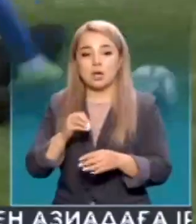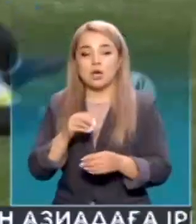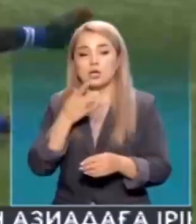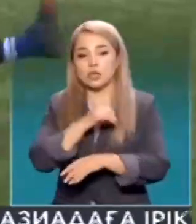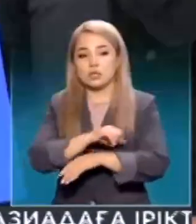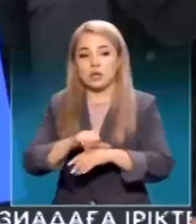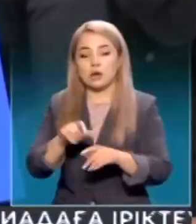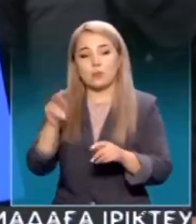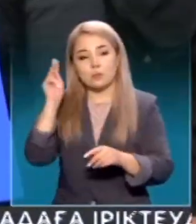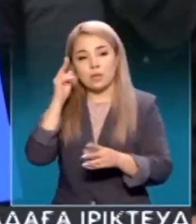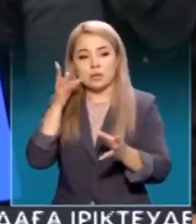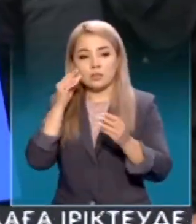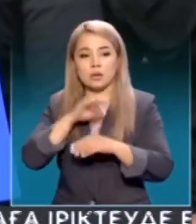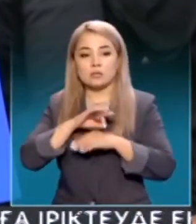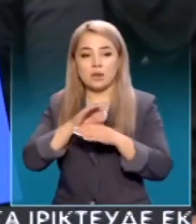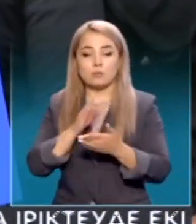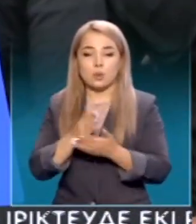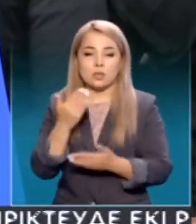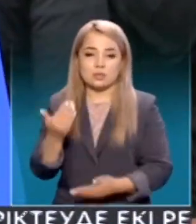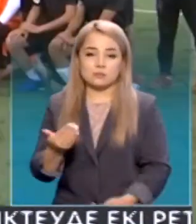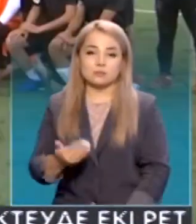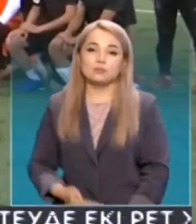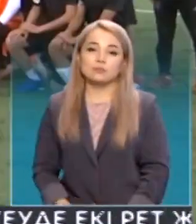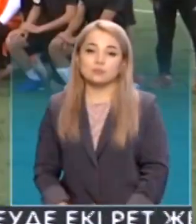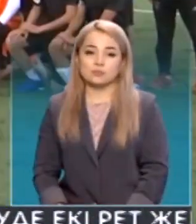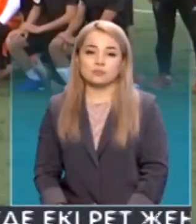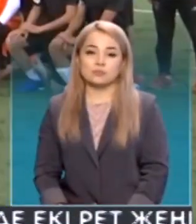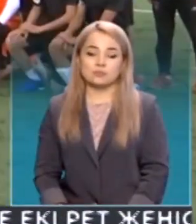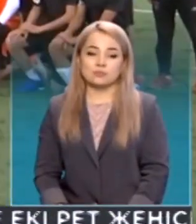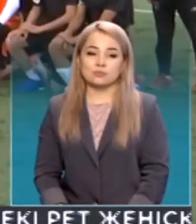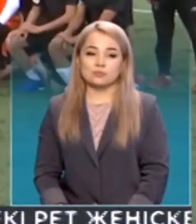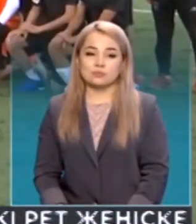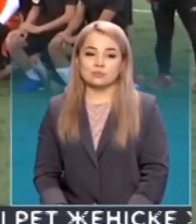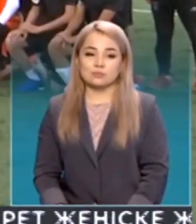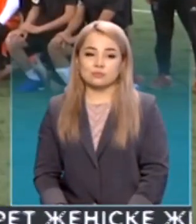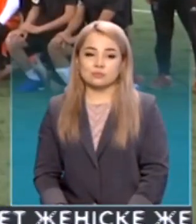клубтарына тәлім алуға жіберіледі. Болат Аманбаев, Ерлан Омашев, Қазақстан ұлттық телеарнасы, Павлодардан.